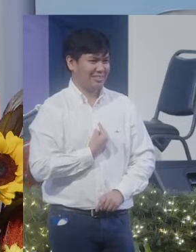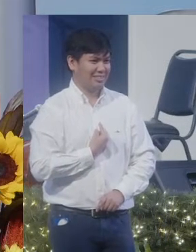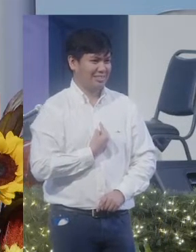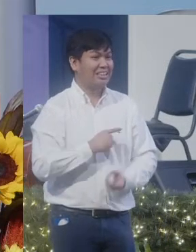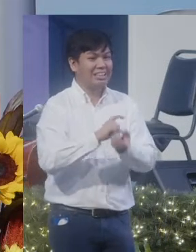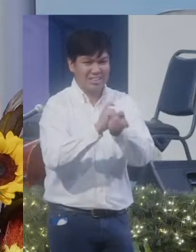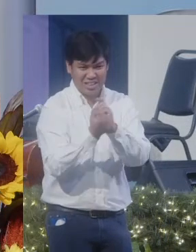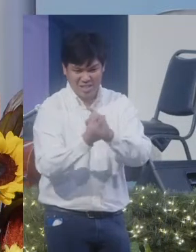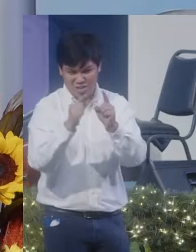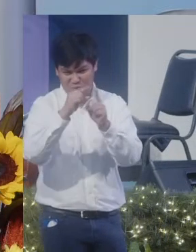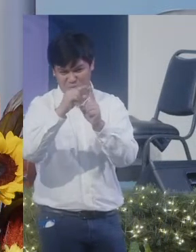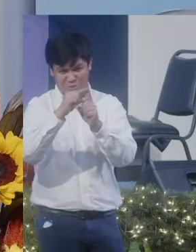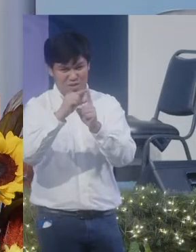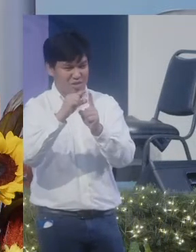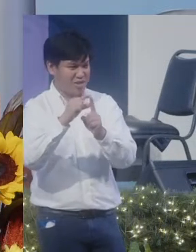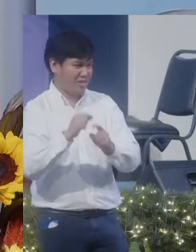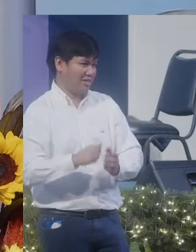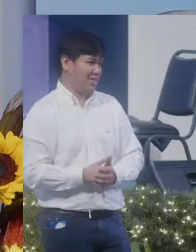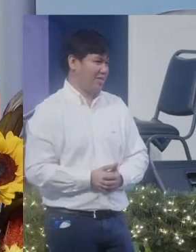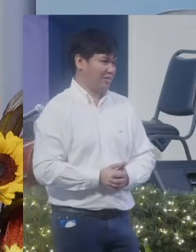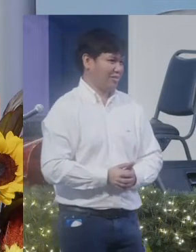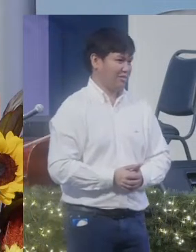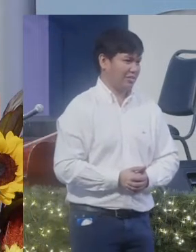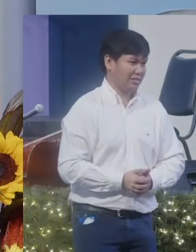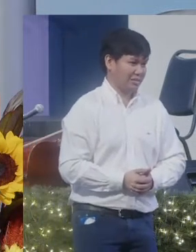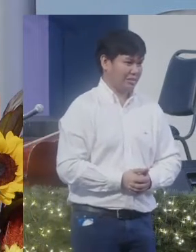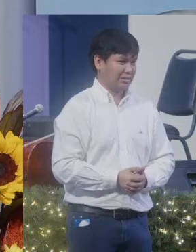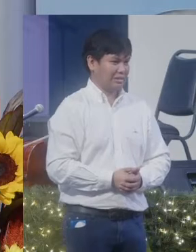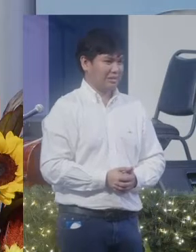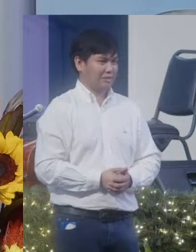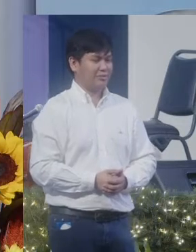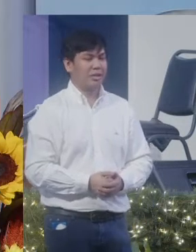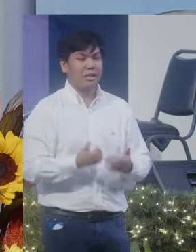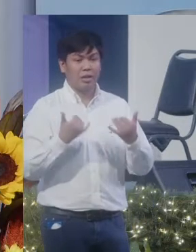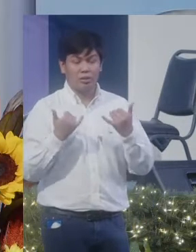"Depart from me, for I am sinful man, O Lord."